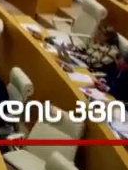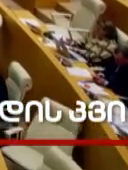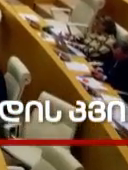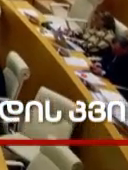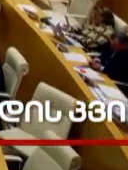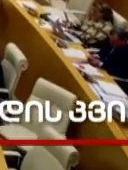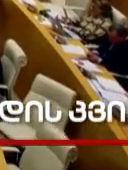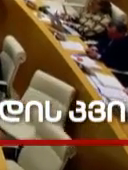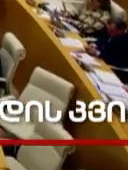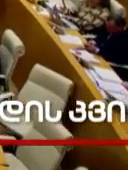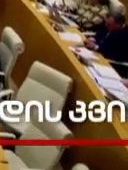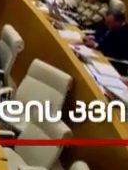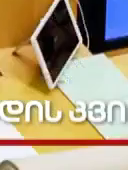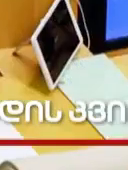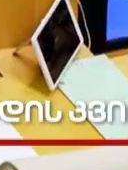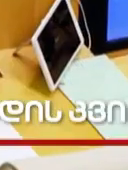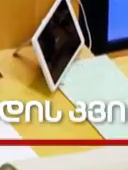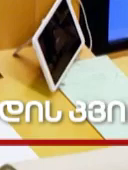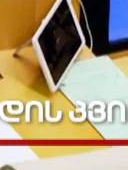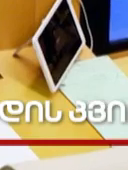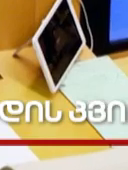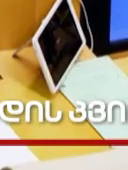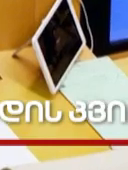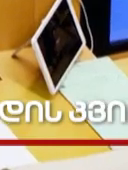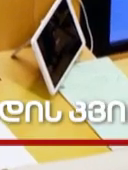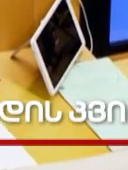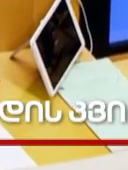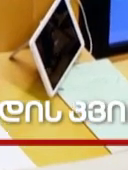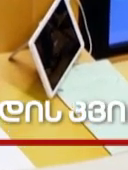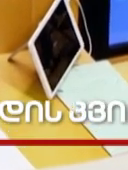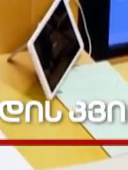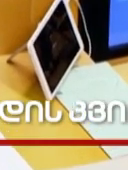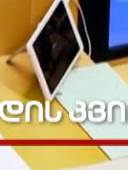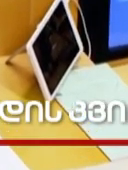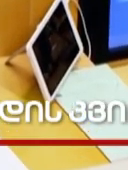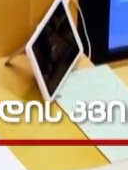tot argamuț hadebula. S-a tomata darba și matuiz gangut nu niscame bisumbrau le sobat sarie le iho.